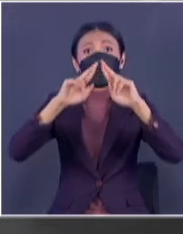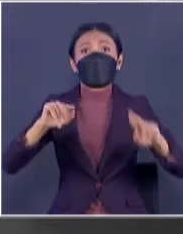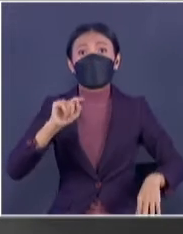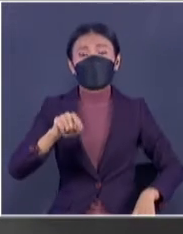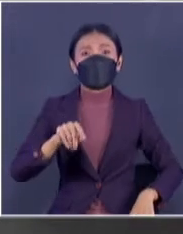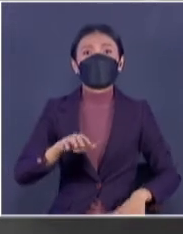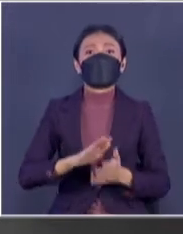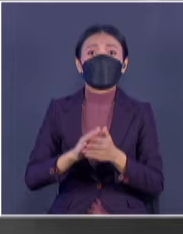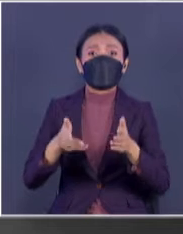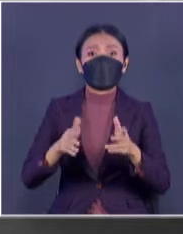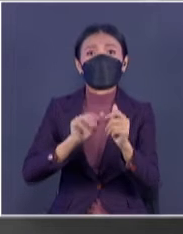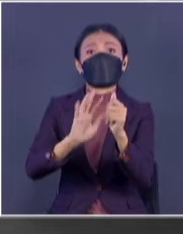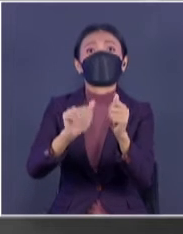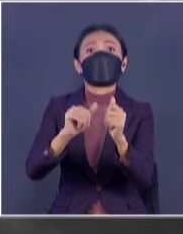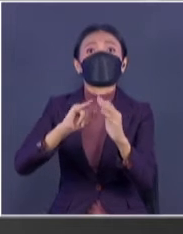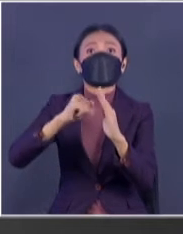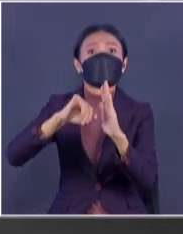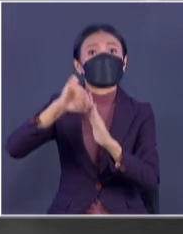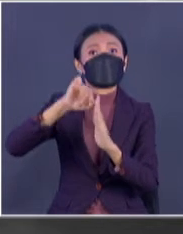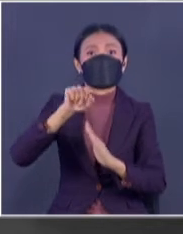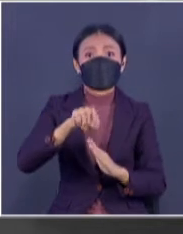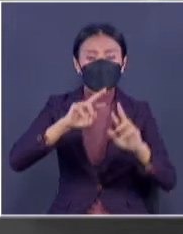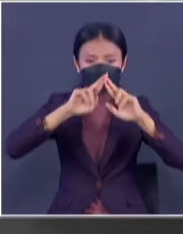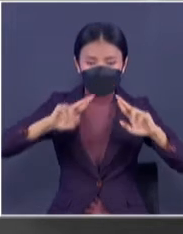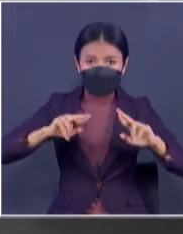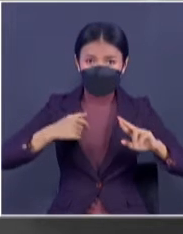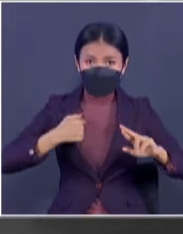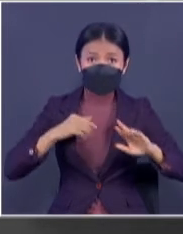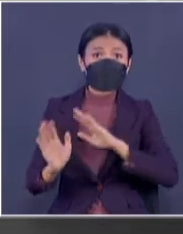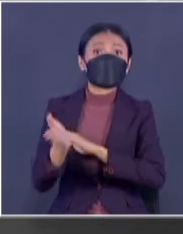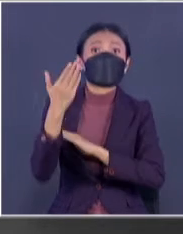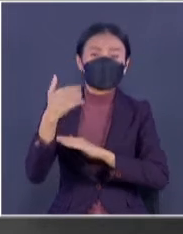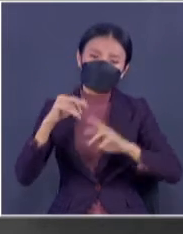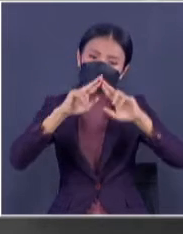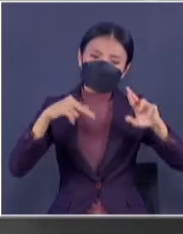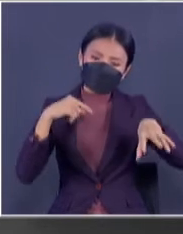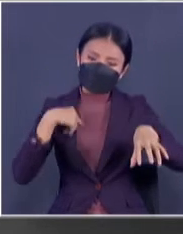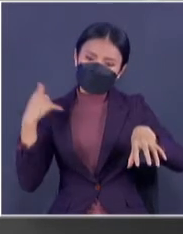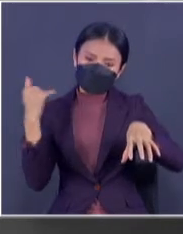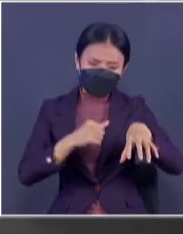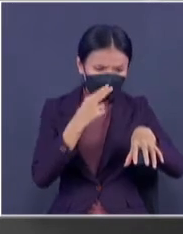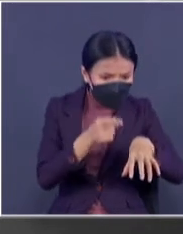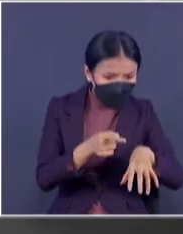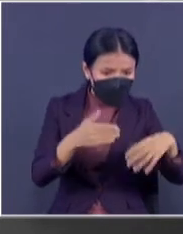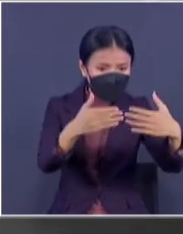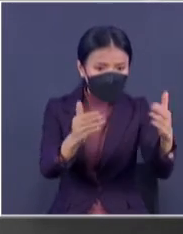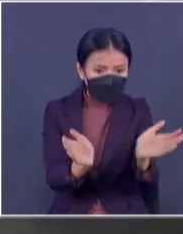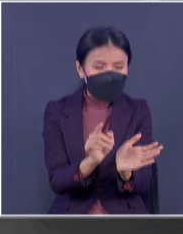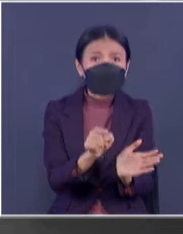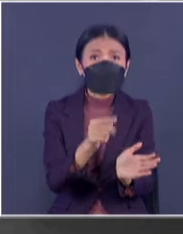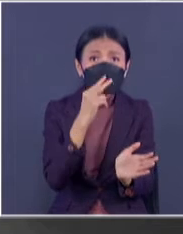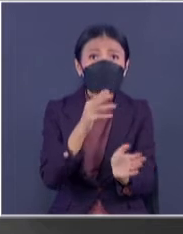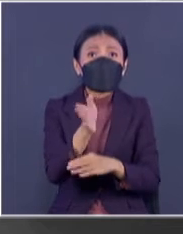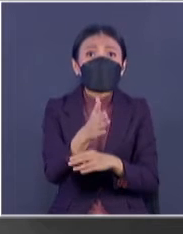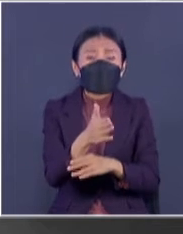ถนนทุ่งโฮเตลอำเภอเมืองจังหวัดเชียงใหม่เจ้าของร้านมาเปิดร้านในช่วงเช้านะคะก็พบว่าอ่างบัวที่มีปลาห